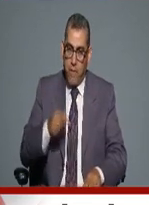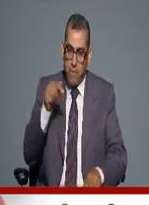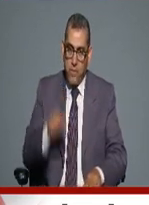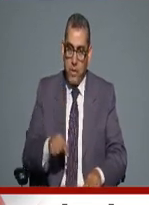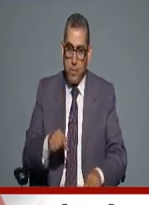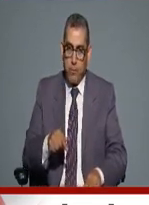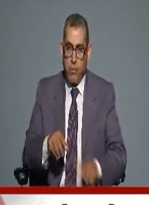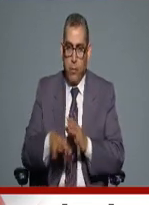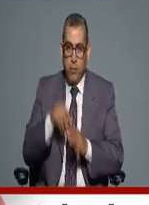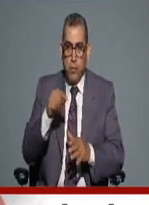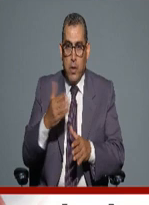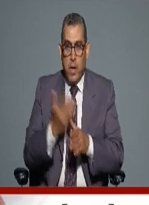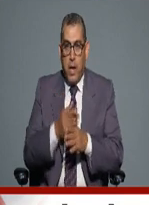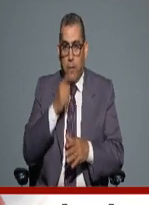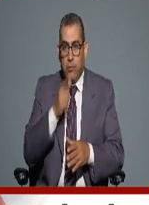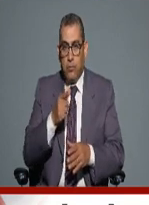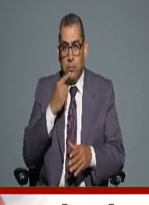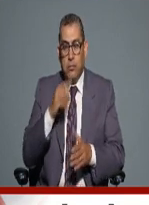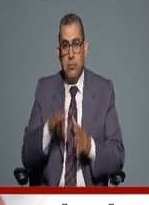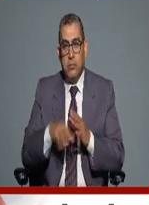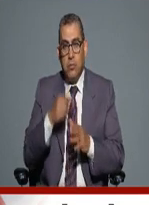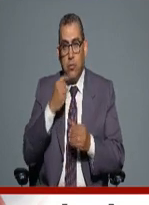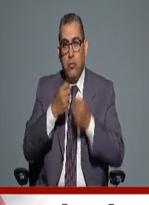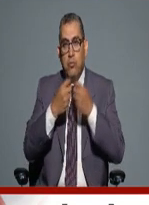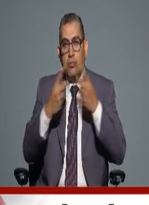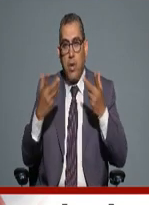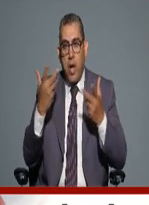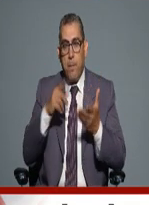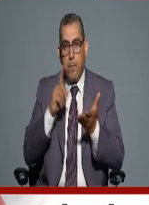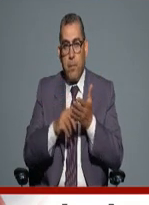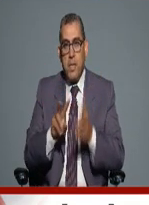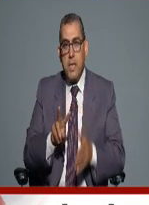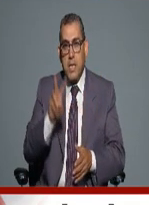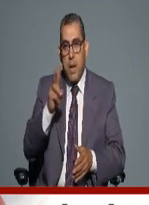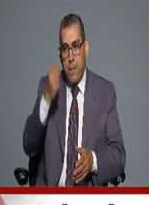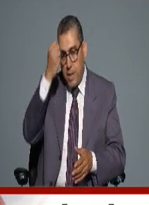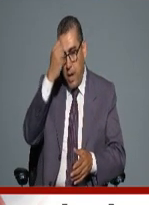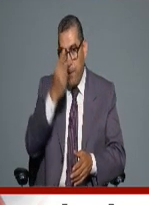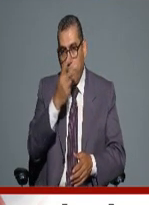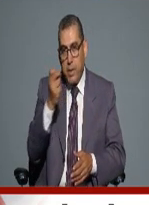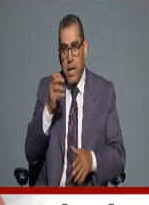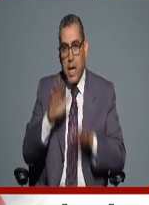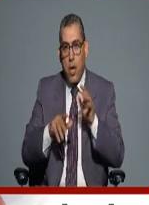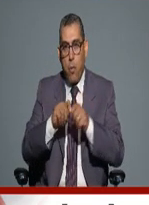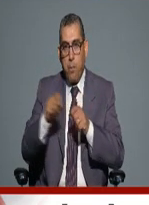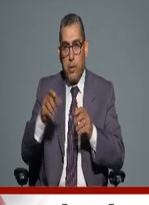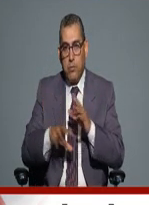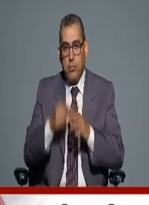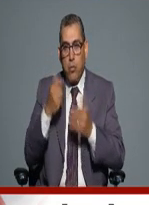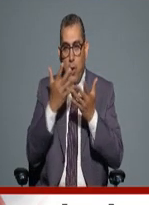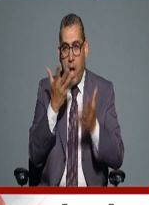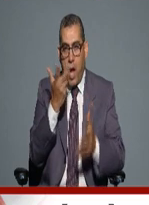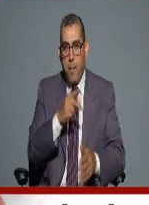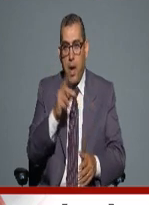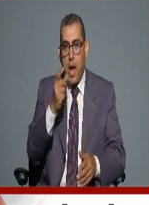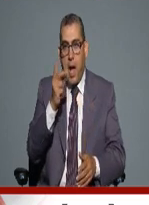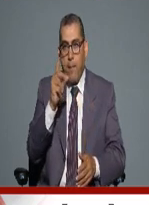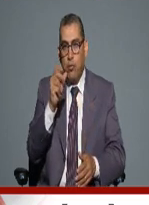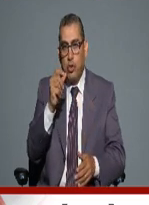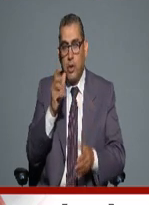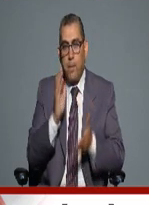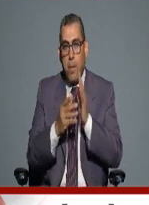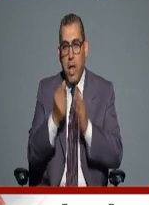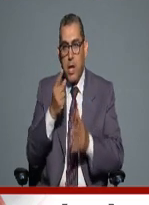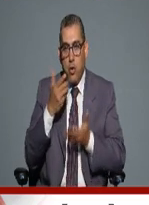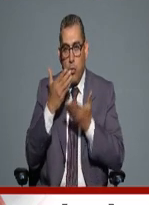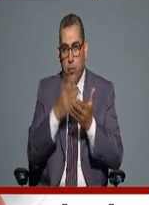لهذا المشروع. يمكن انتهينا بالفعل من 7200 كيلو متر، صرفنا عليها 25 مليار